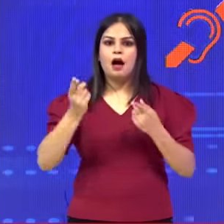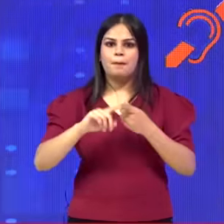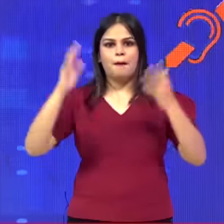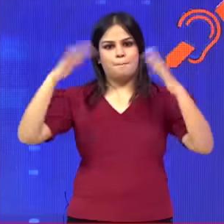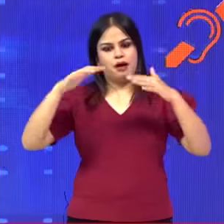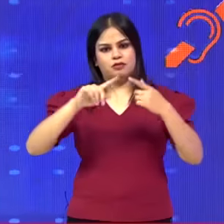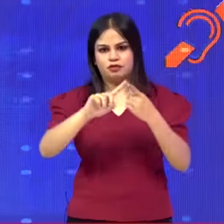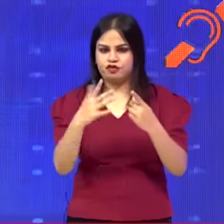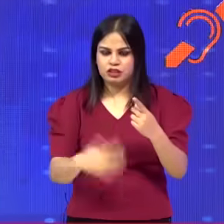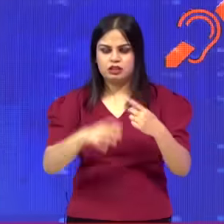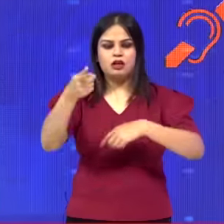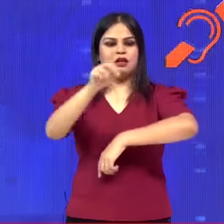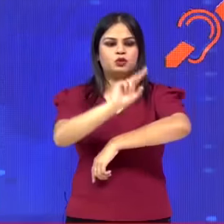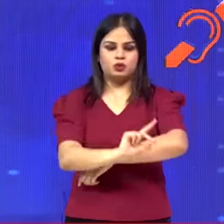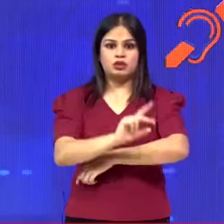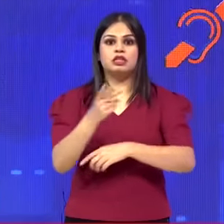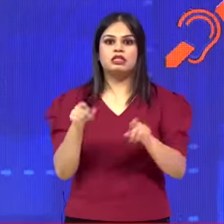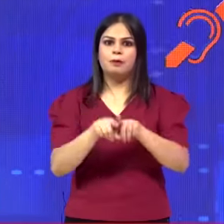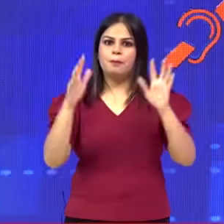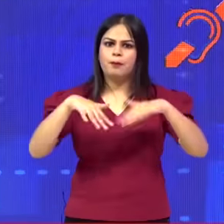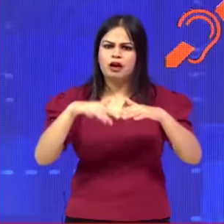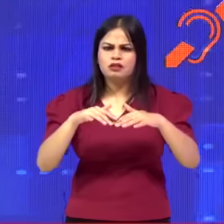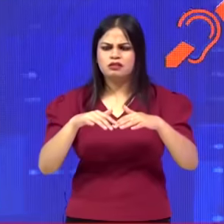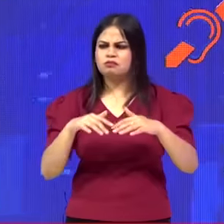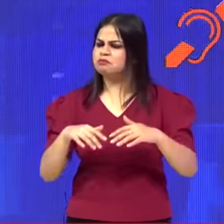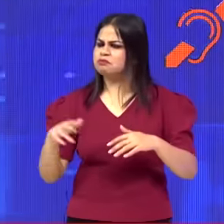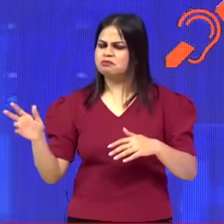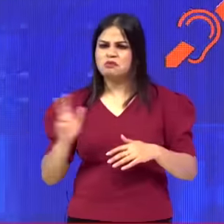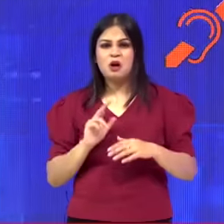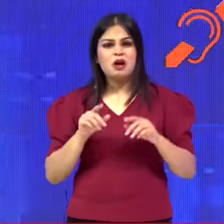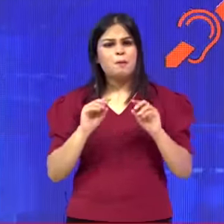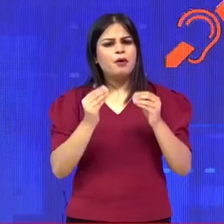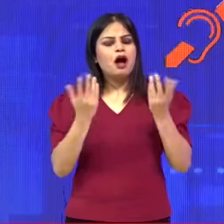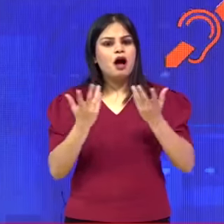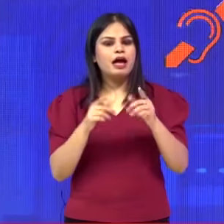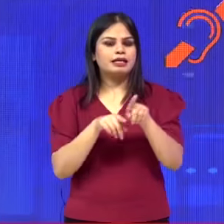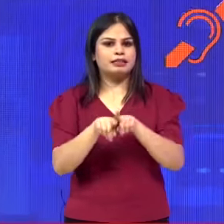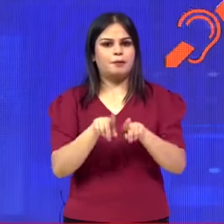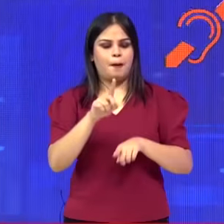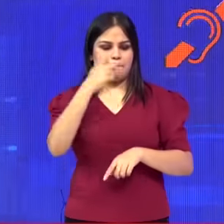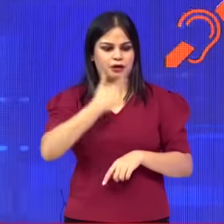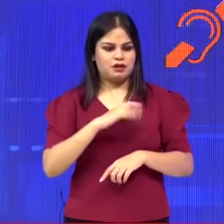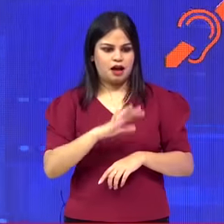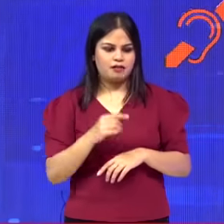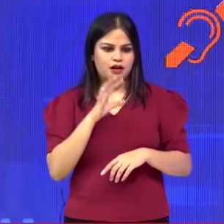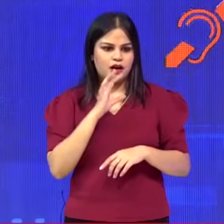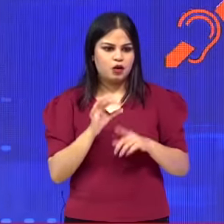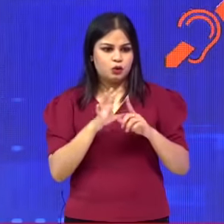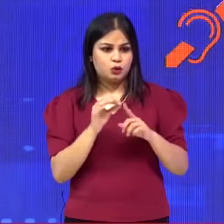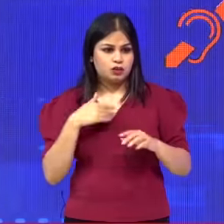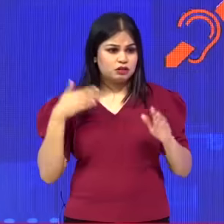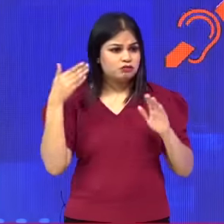गई, दूसरी दिन बारिश गिर गई, यू नो. तो उन्होंने बोला कि यू नो जो एक तबका है जो कैन नॉट अफोर्ड टू कम एंड सी